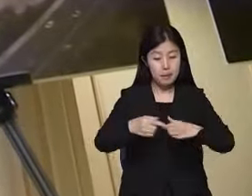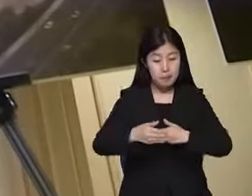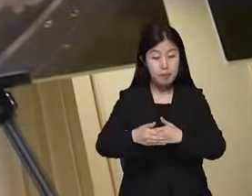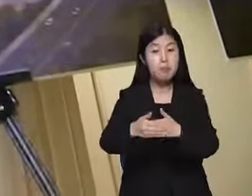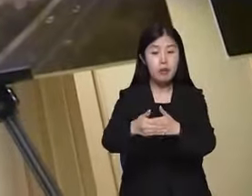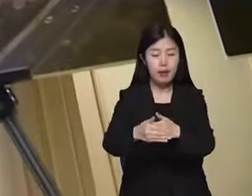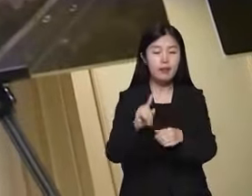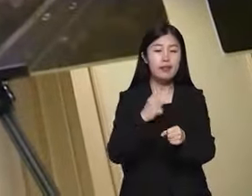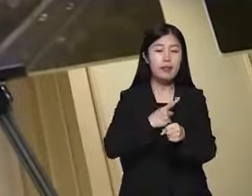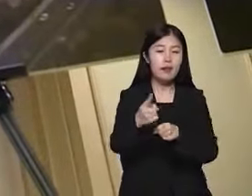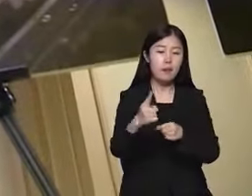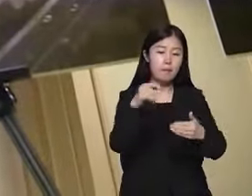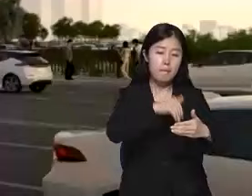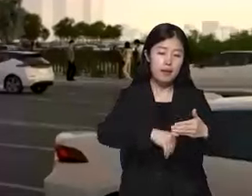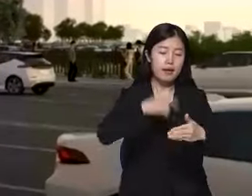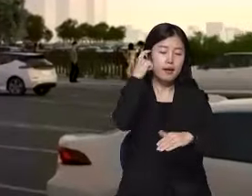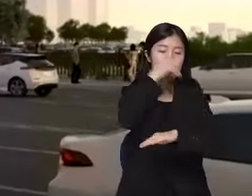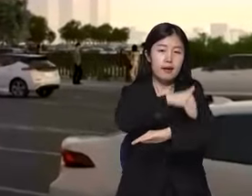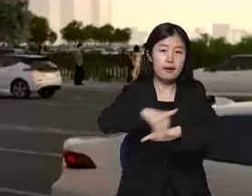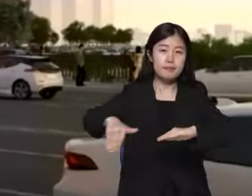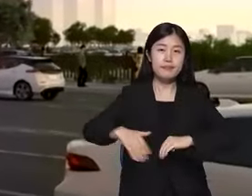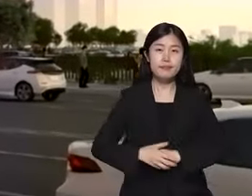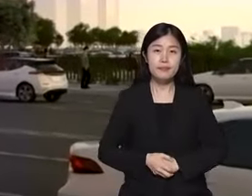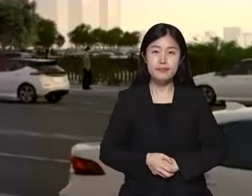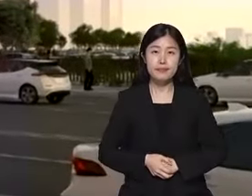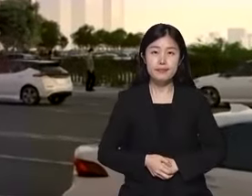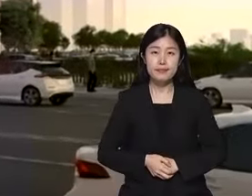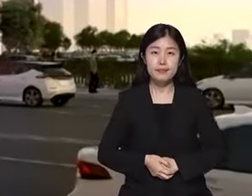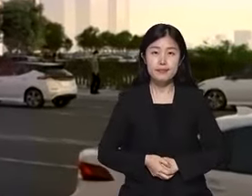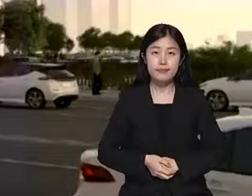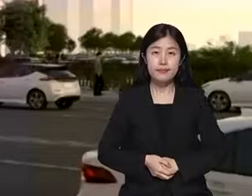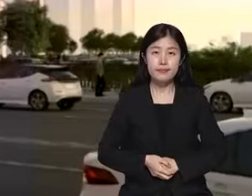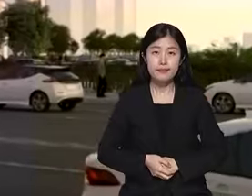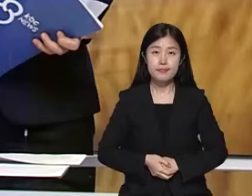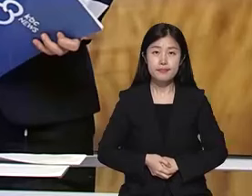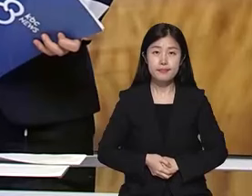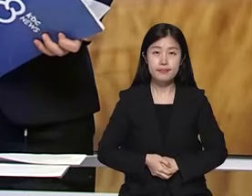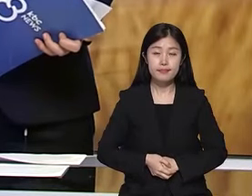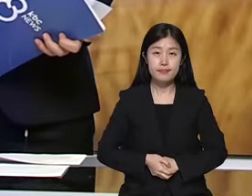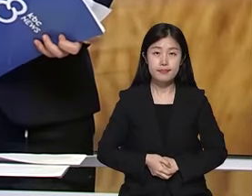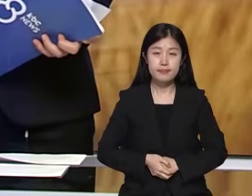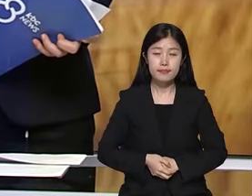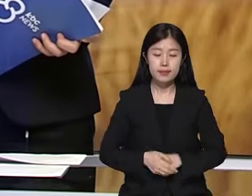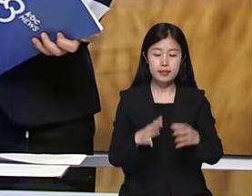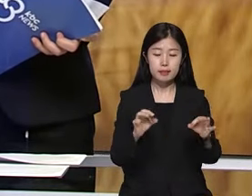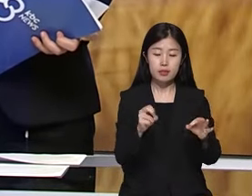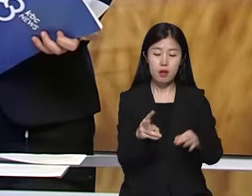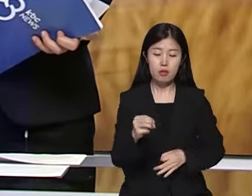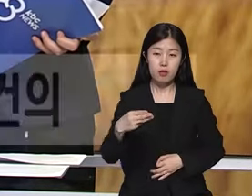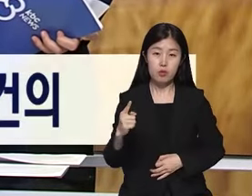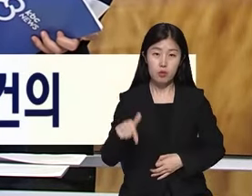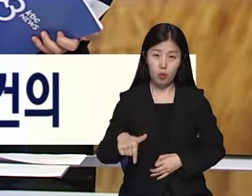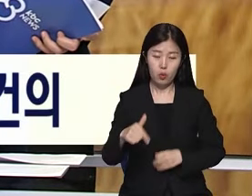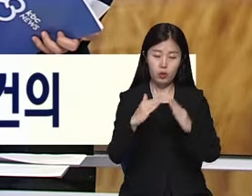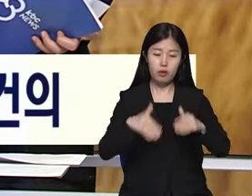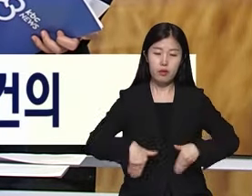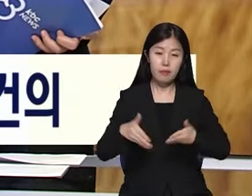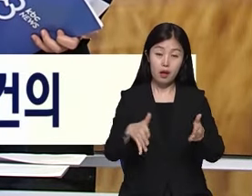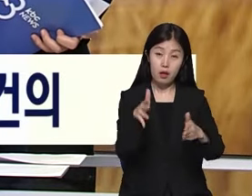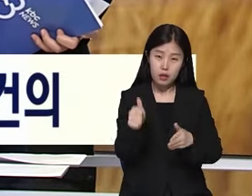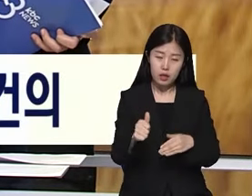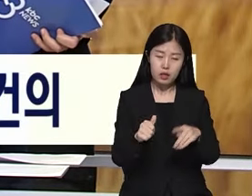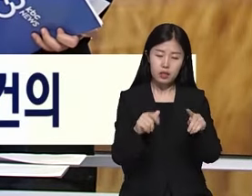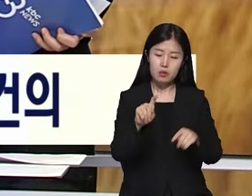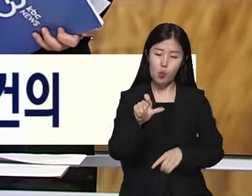내년 착공한다는 계획입니다. KBC 정경원입니다. 김영록 전남지사가 쌀 15만 톤